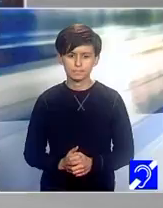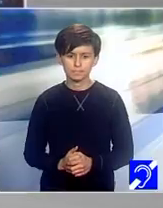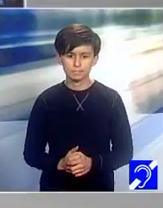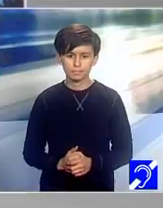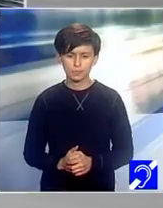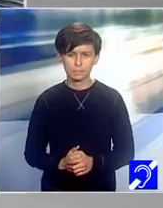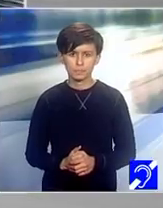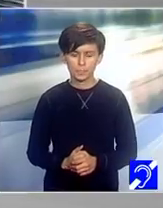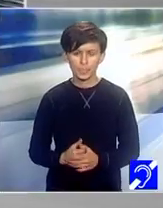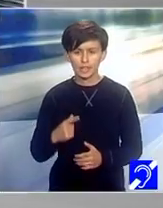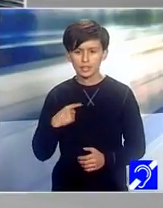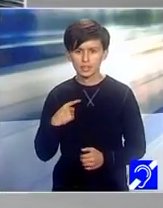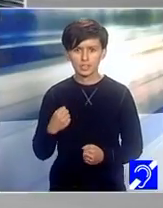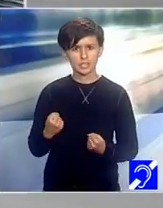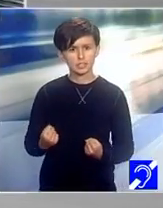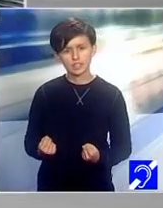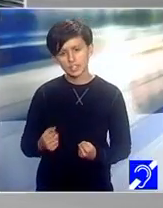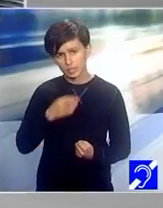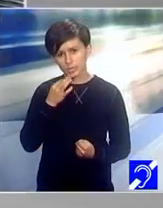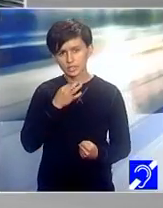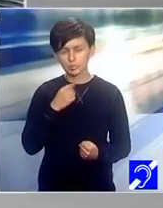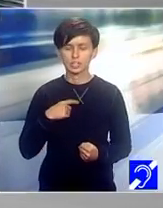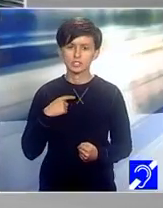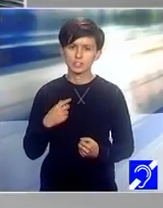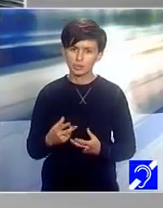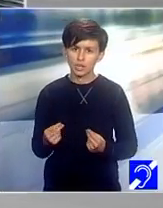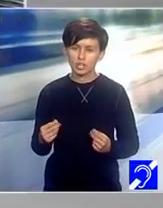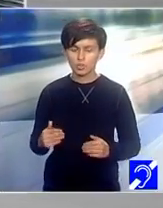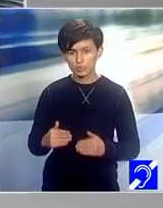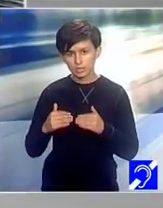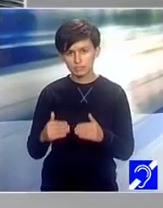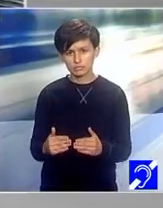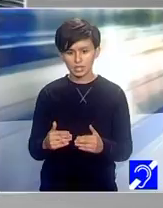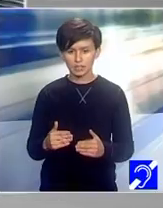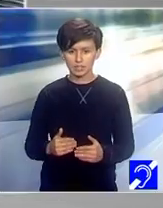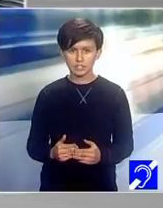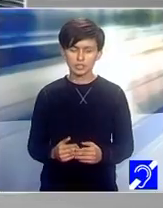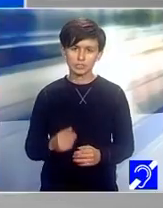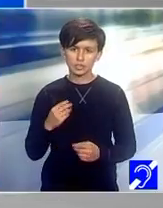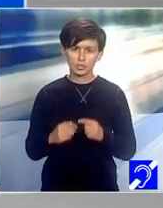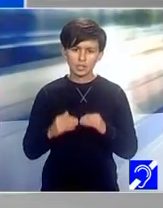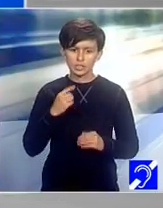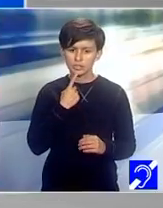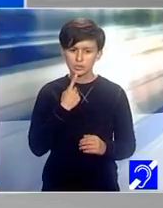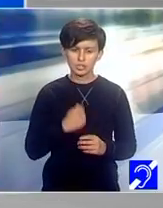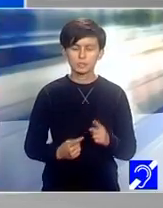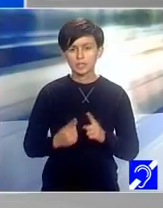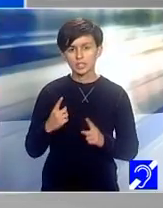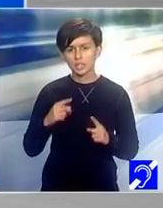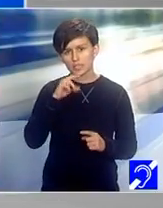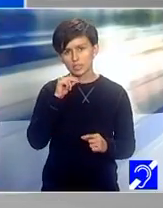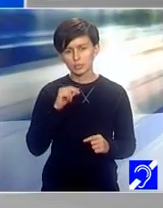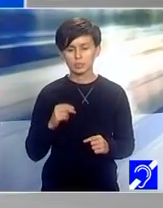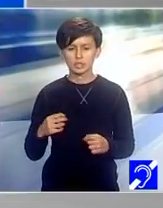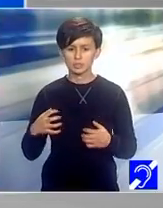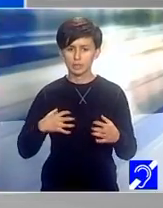Da, nu mai este greu totuși să zicem că suntem mult în față de Timișoara. Vorbim de film, poate când vorbim de muzică, de festivaluri, de la teatru,